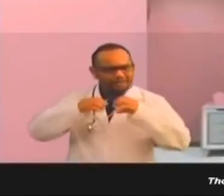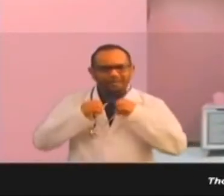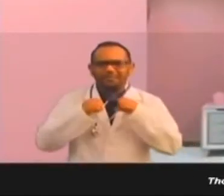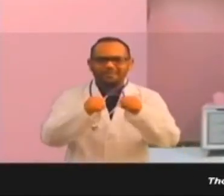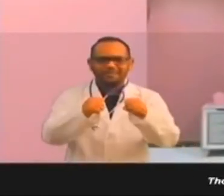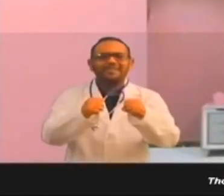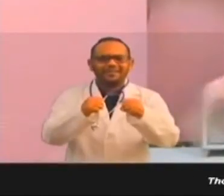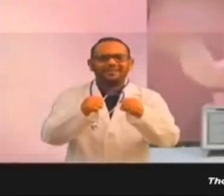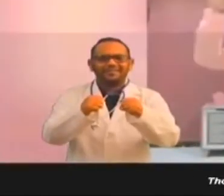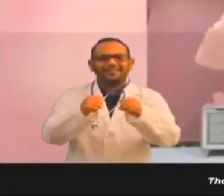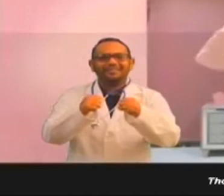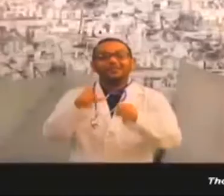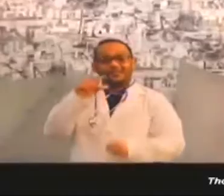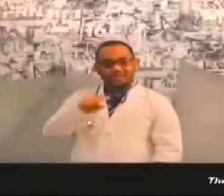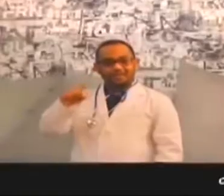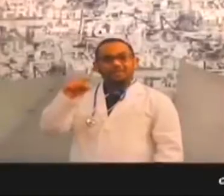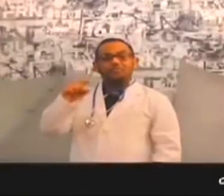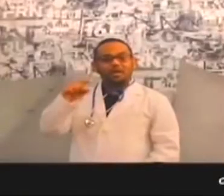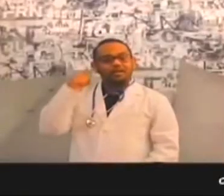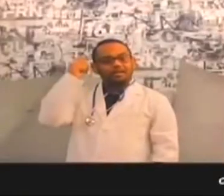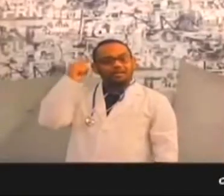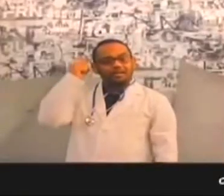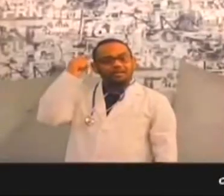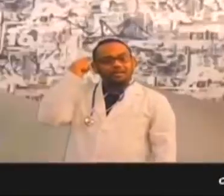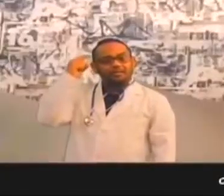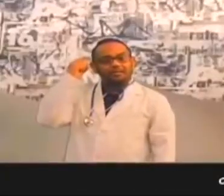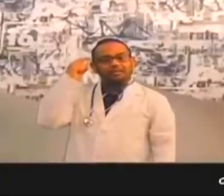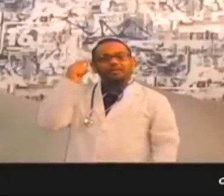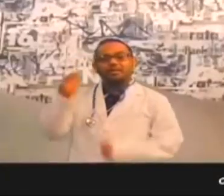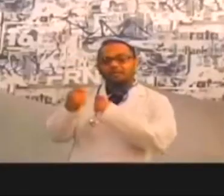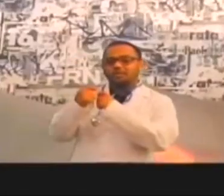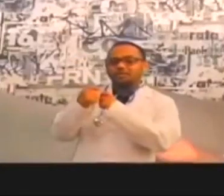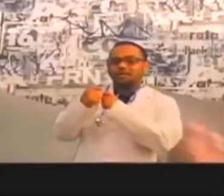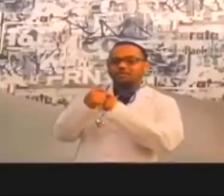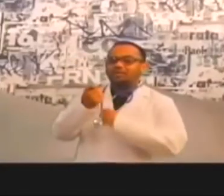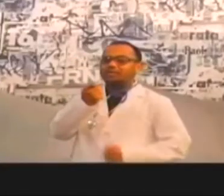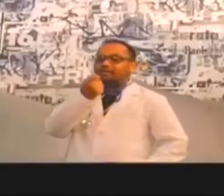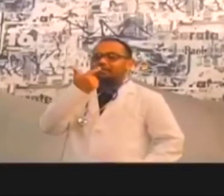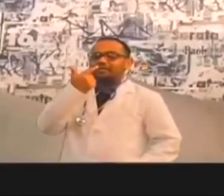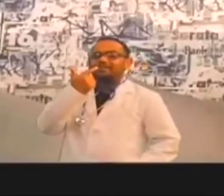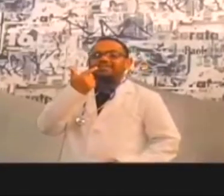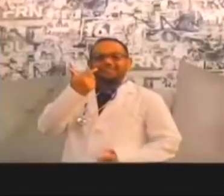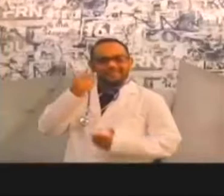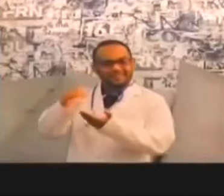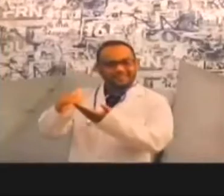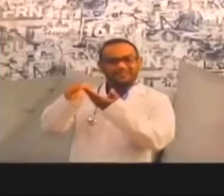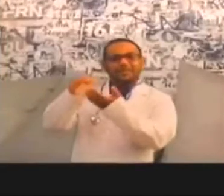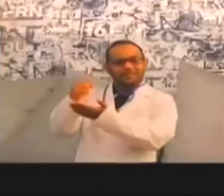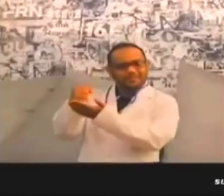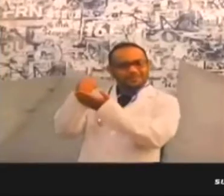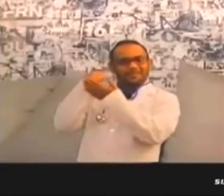في أيدي أمينة. تفتلنا هم علينا وعينا ويداوينا